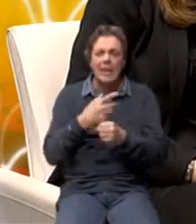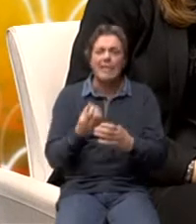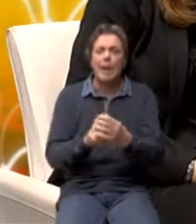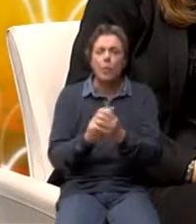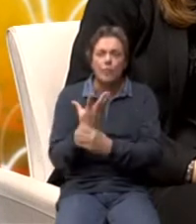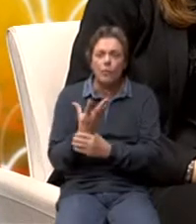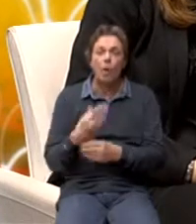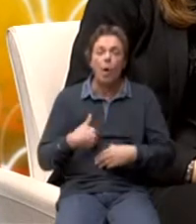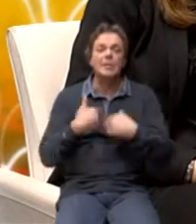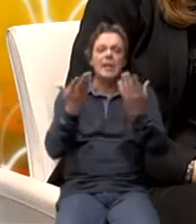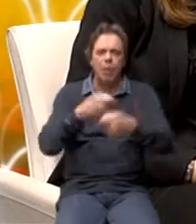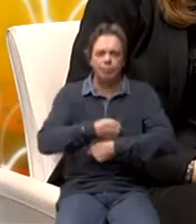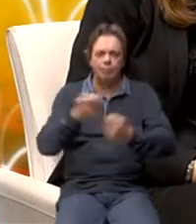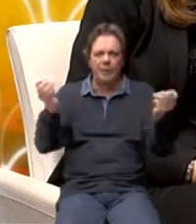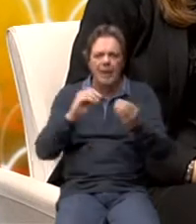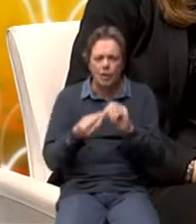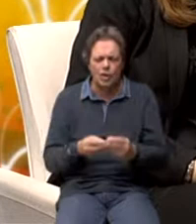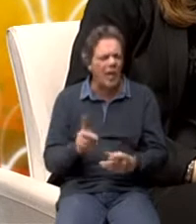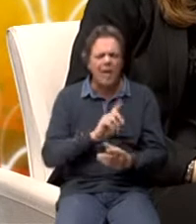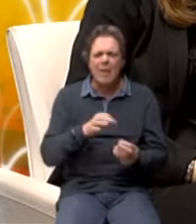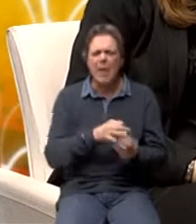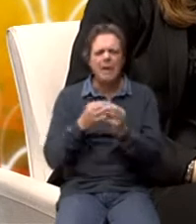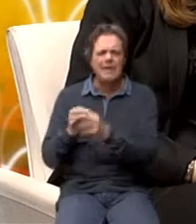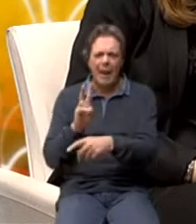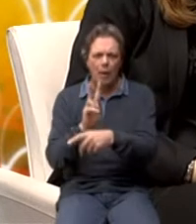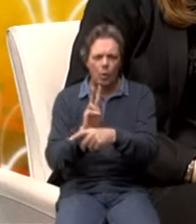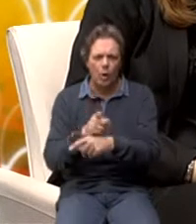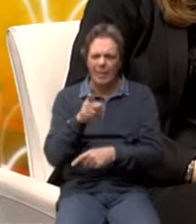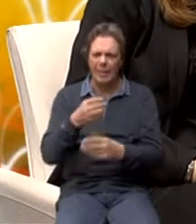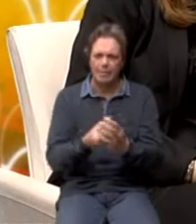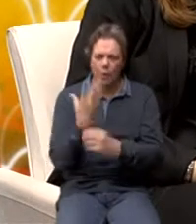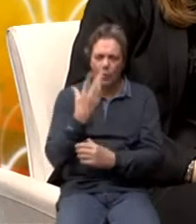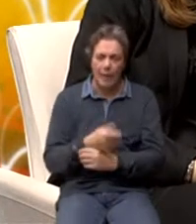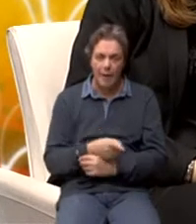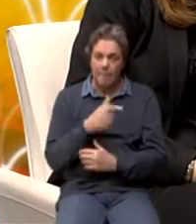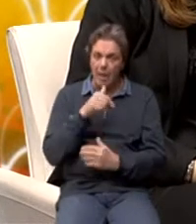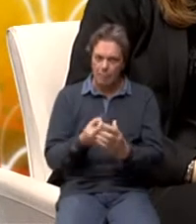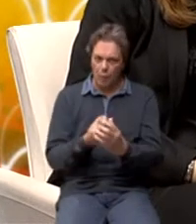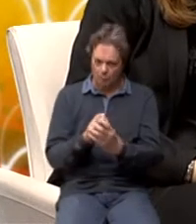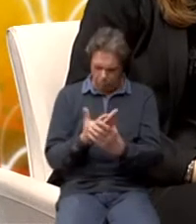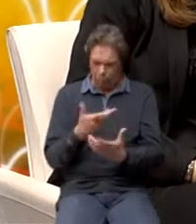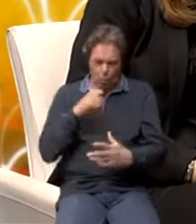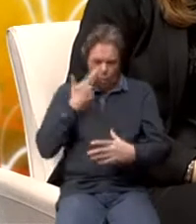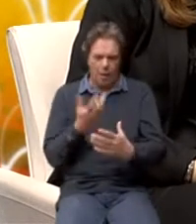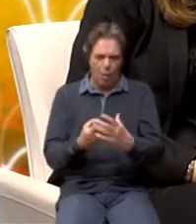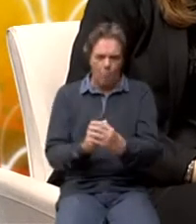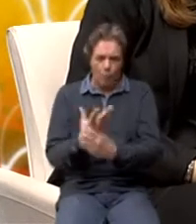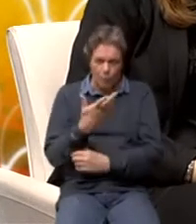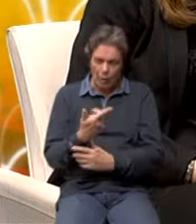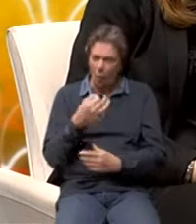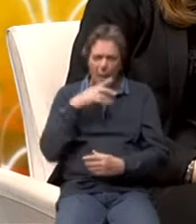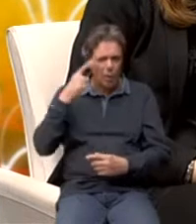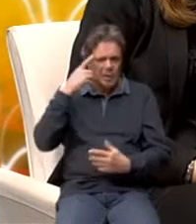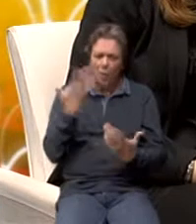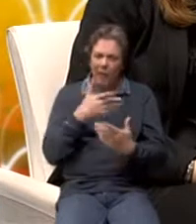koji se stavljaju na tržište. I nema stalne kontinuirane kontrole tih proizvoda. I proizvođači koji najbolje znaju kako njihovi